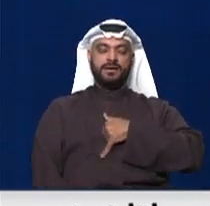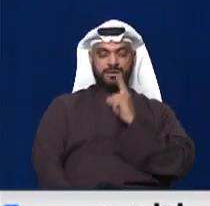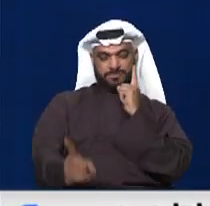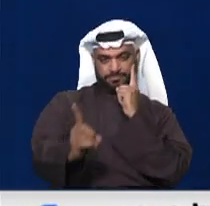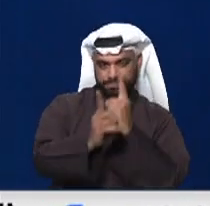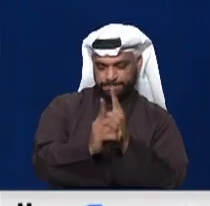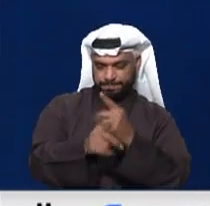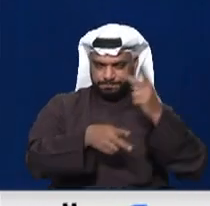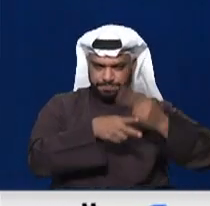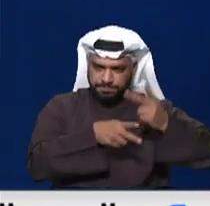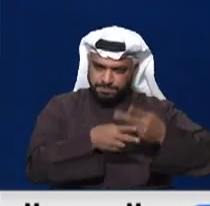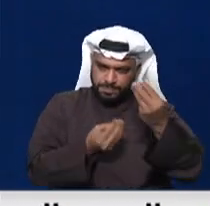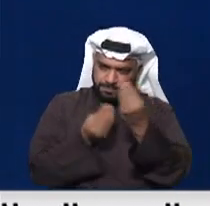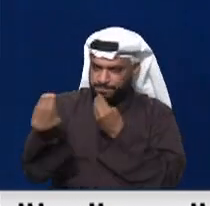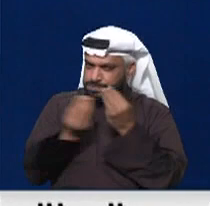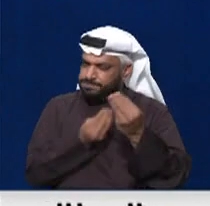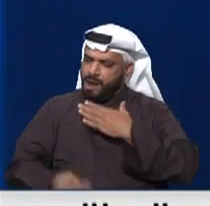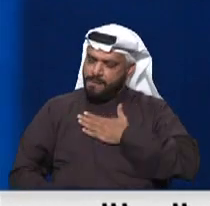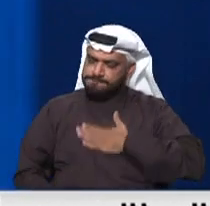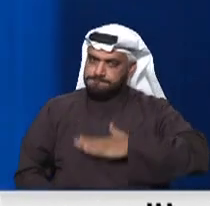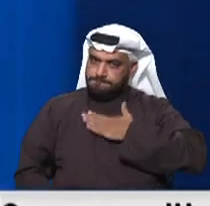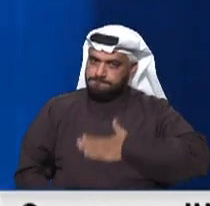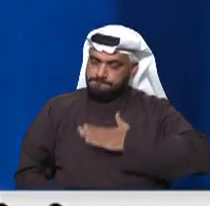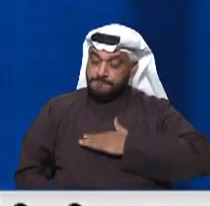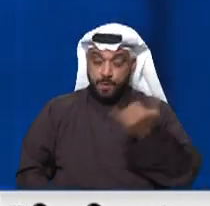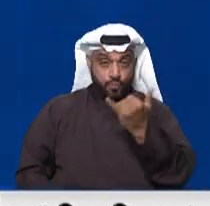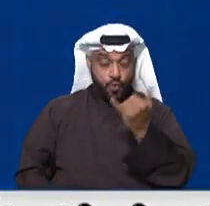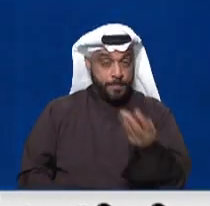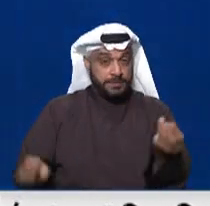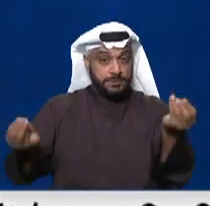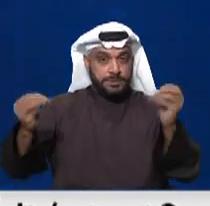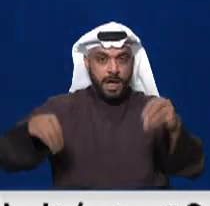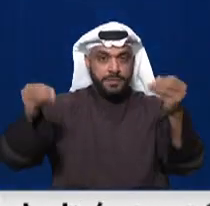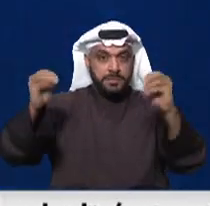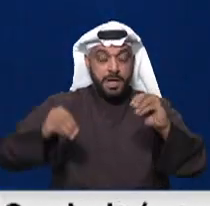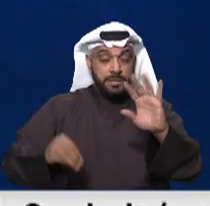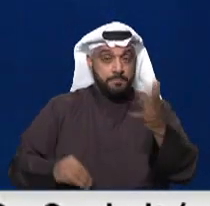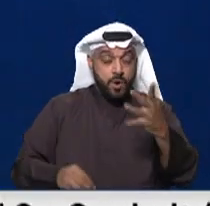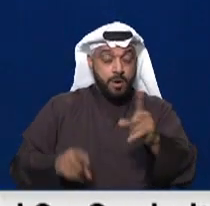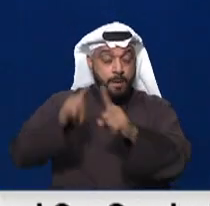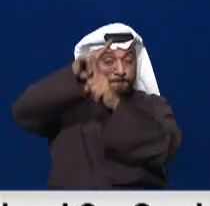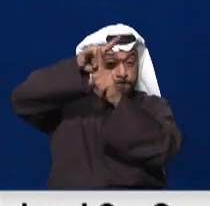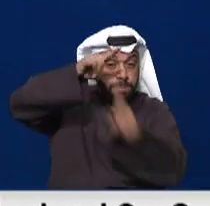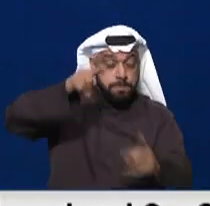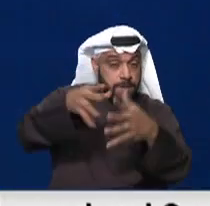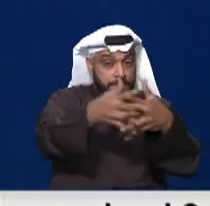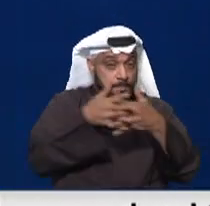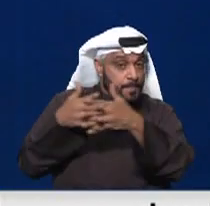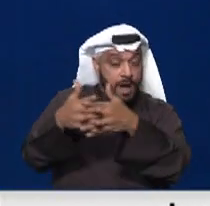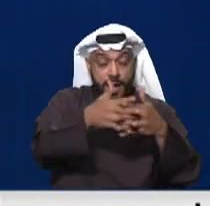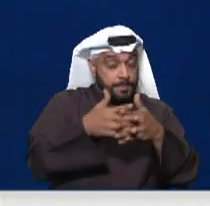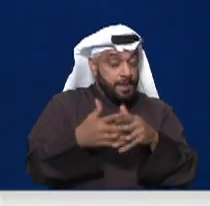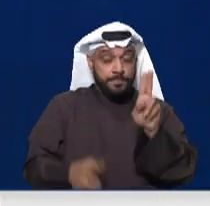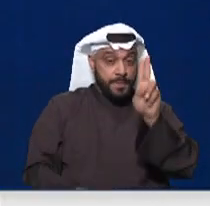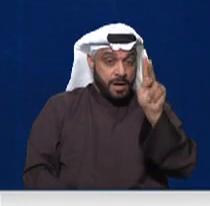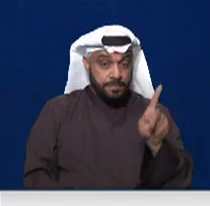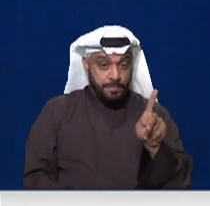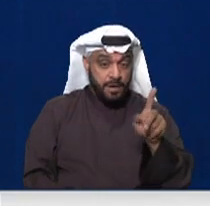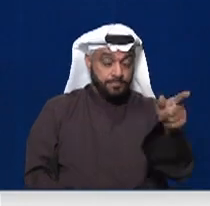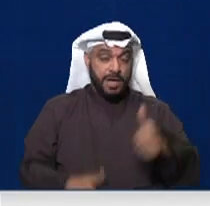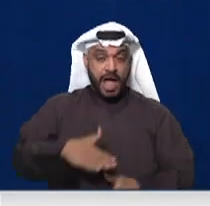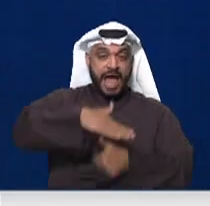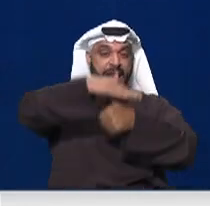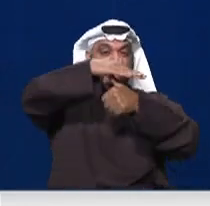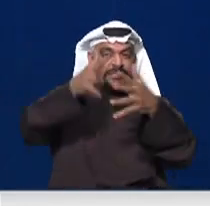بأقصى درجات ضبط النفس، محذرا من تزايد عدم اليقين إزاء الوضع في المنطقة. أما الرئيس الأمريكي جو